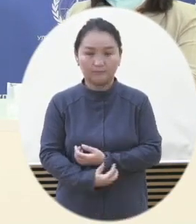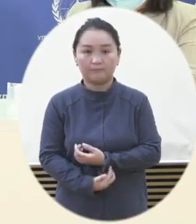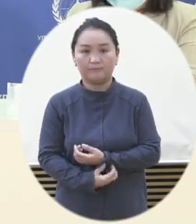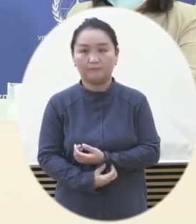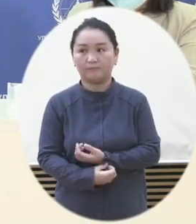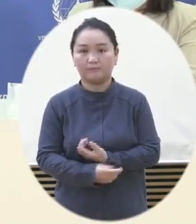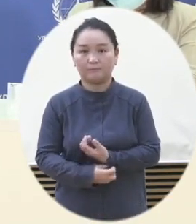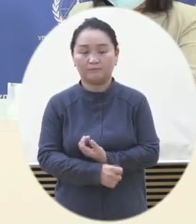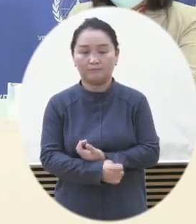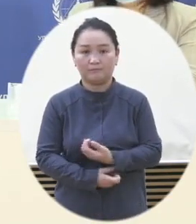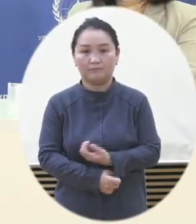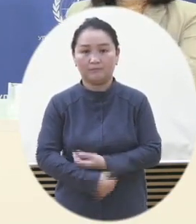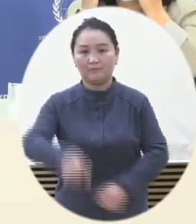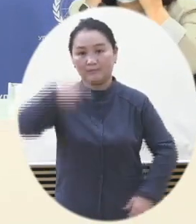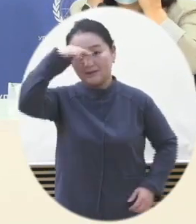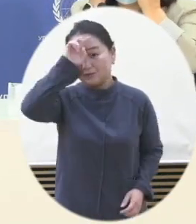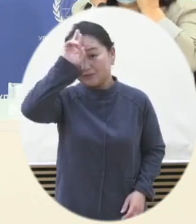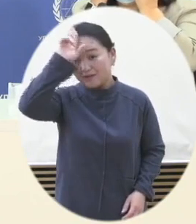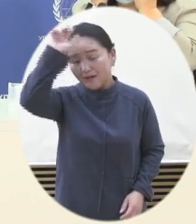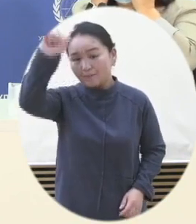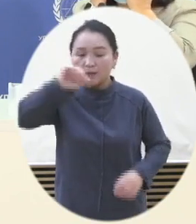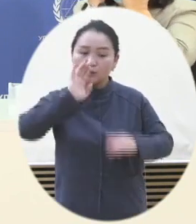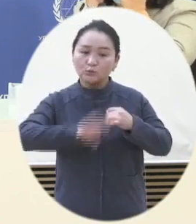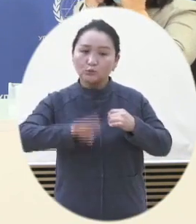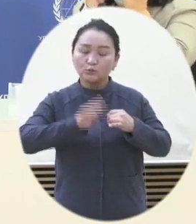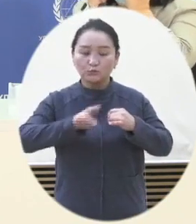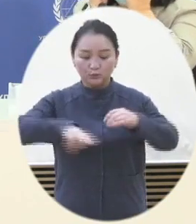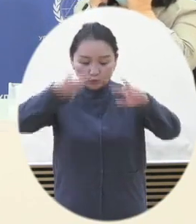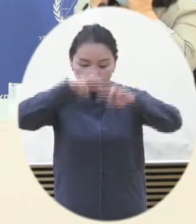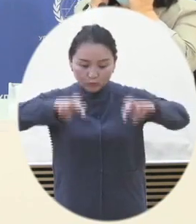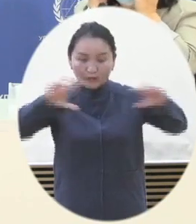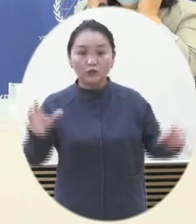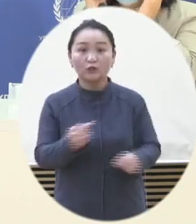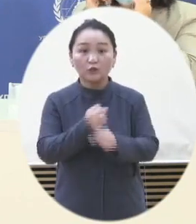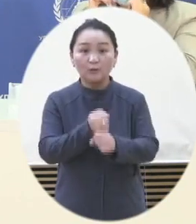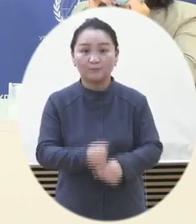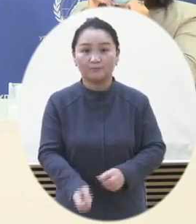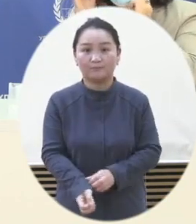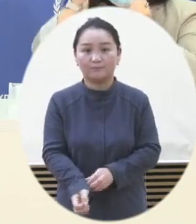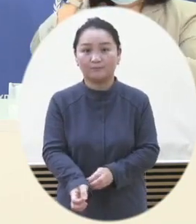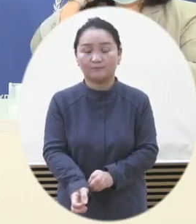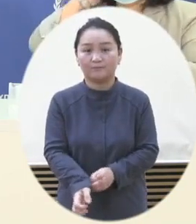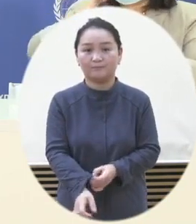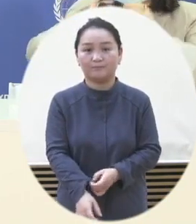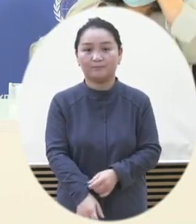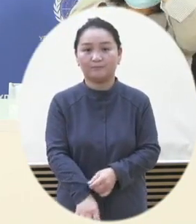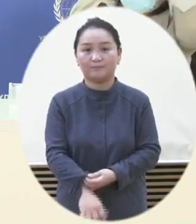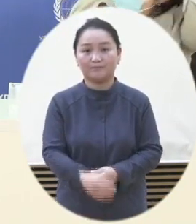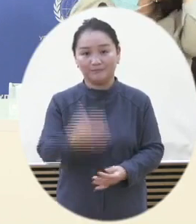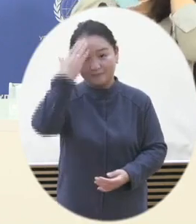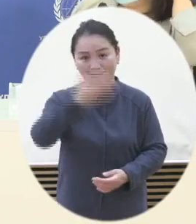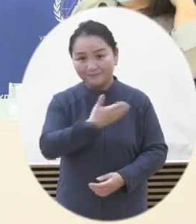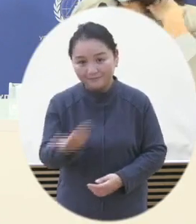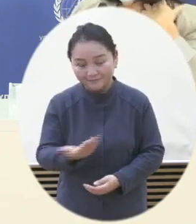Эрүүл мэндийн яамнаас сүүлийн үеийн судалгааны тоймыг танилцуулна. За баярлалаа. Та бүхэнд энэ